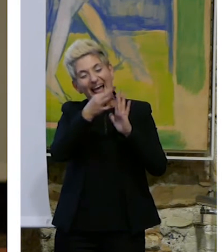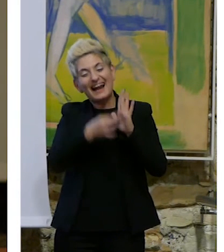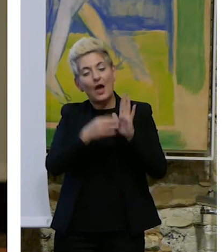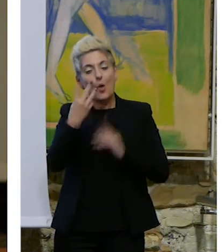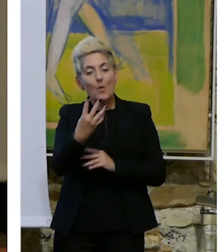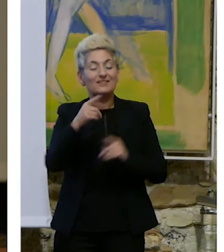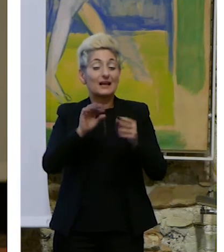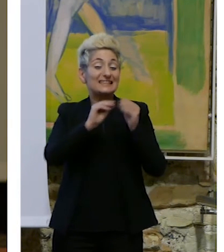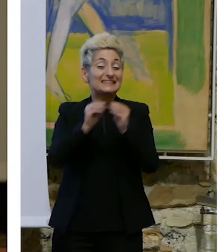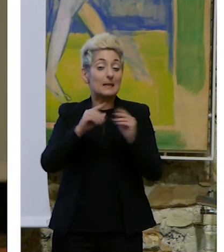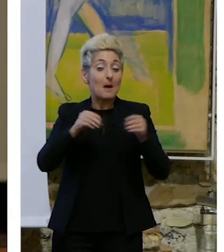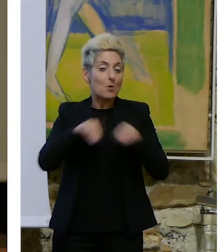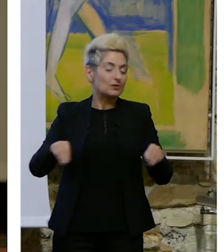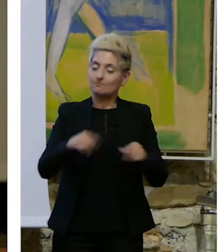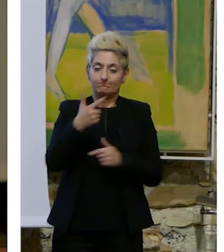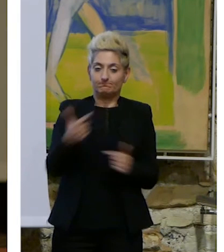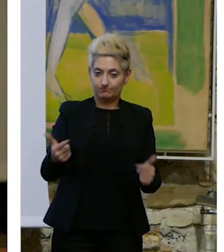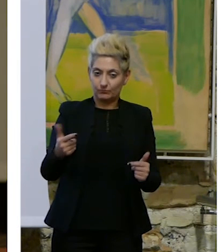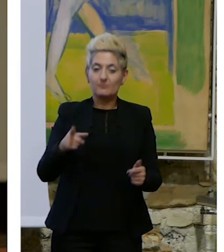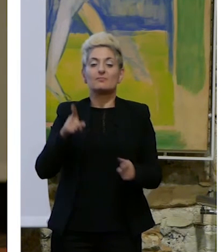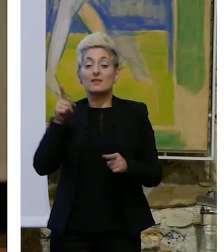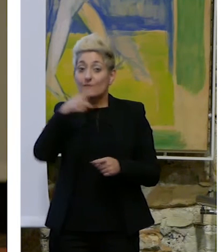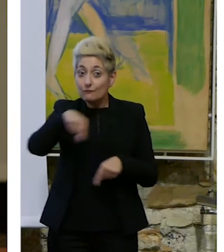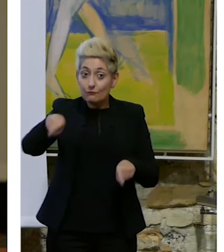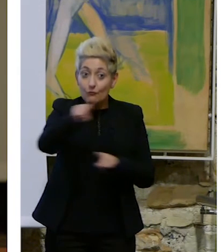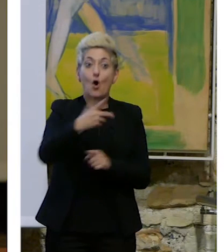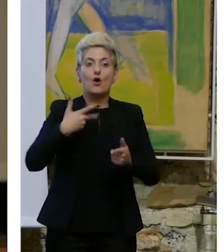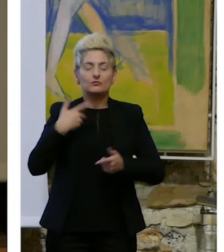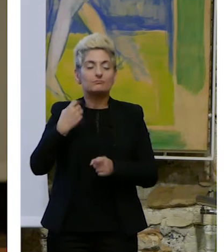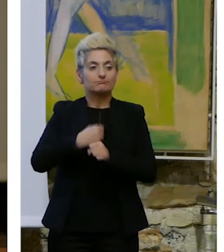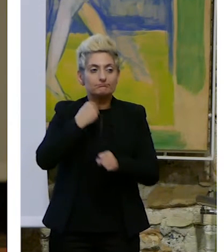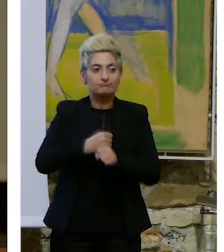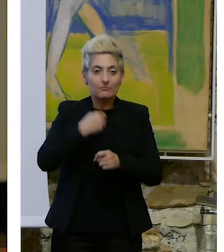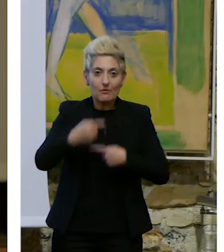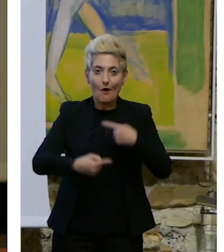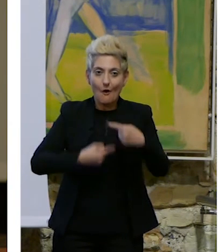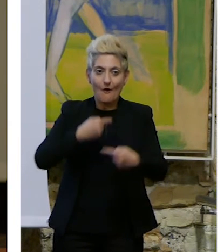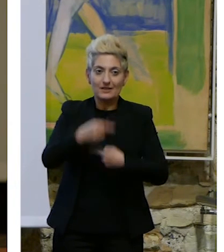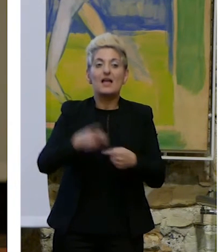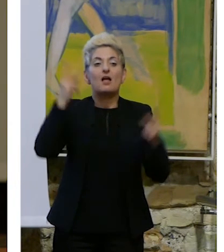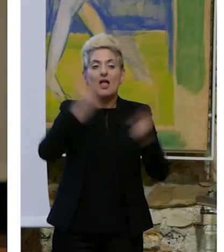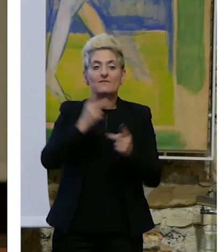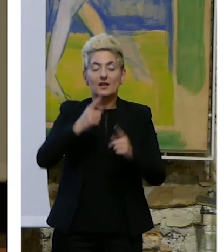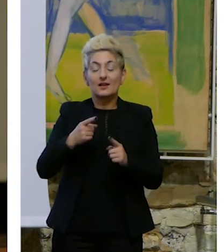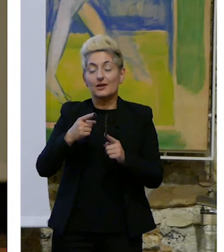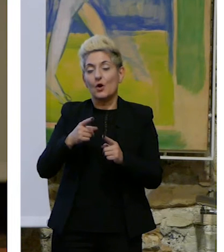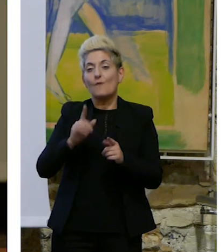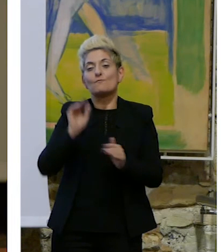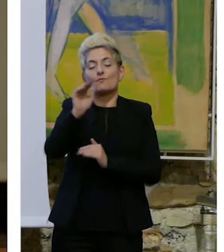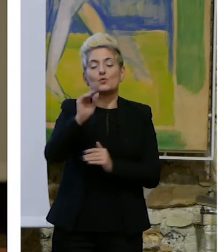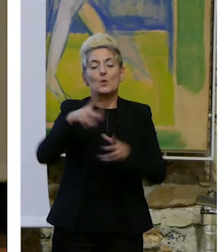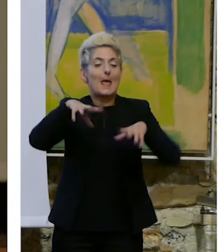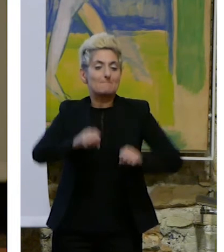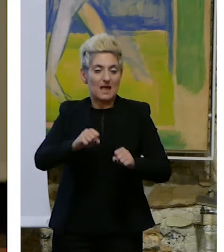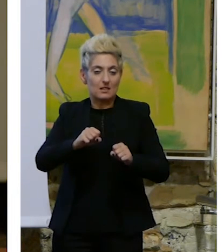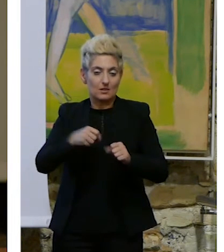la state elaborando, ci state lavorando, ed è forse il vero impegno degli anni che vi troverete davanti,